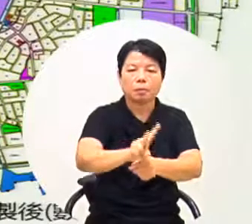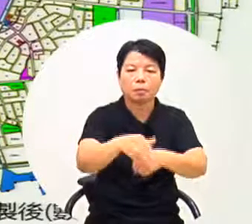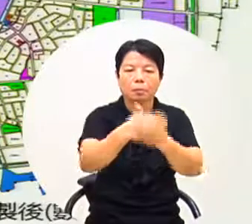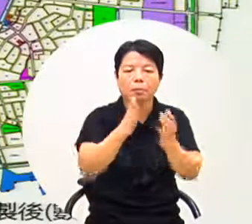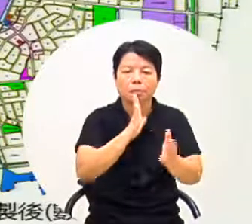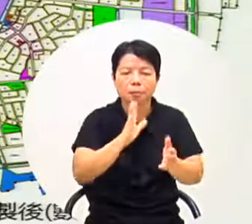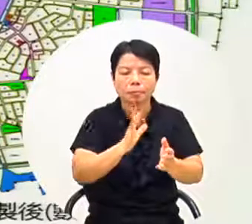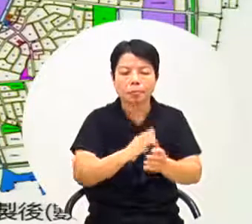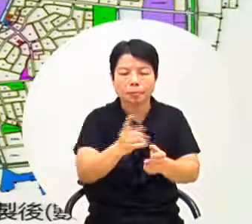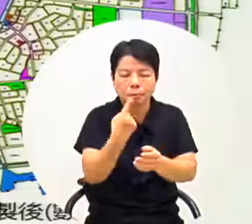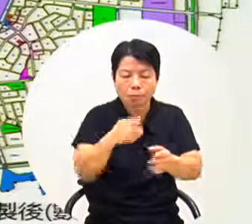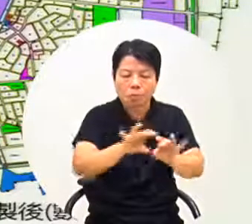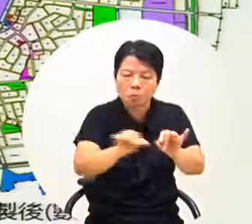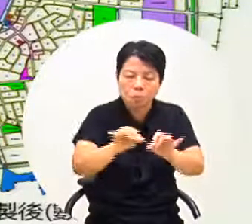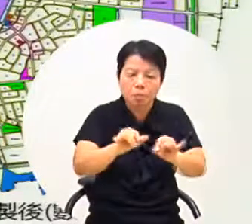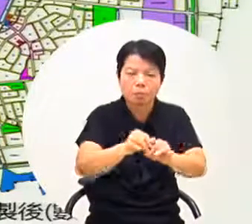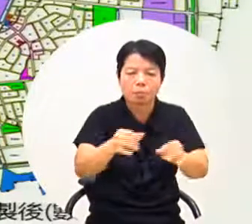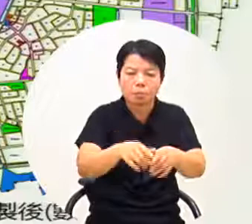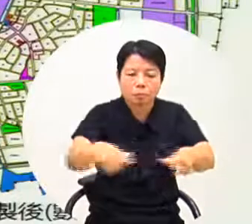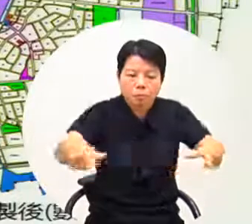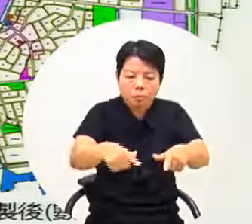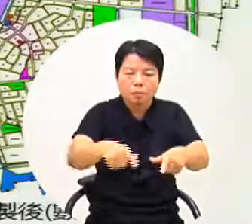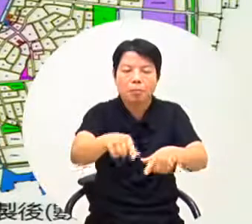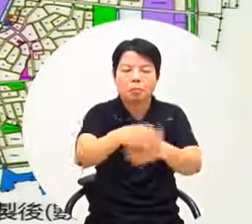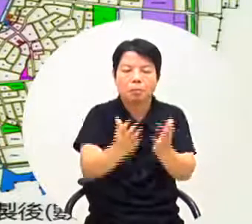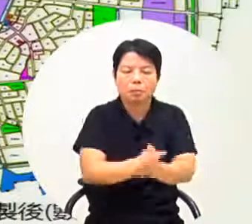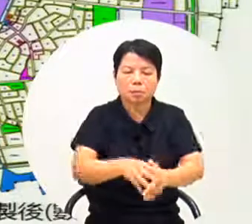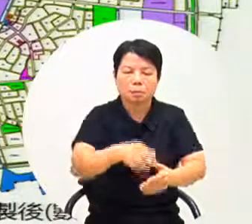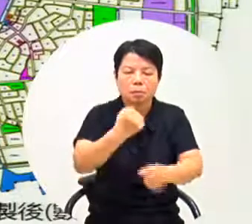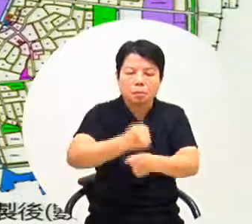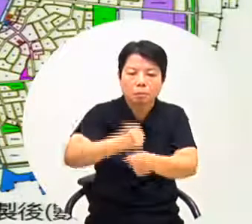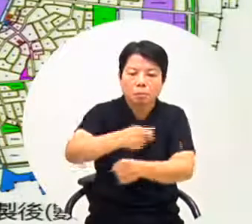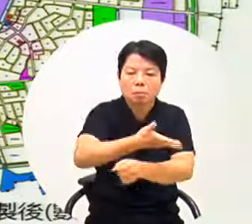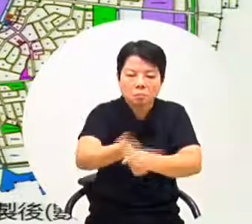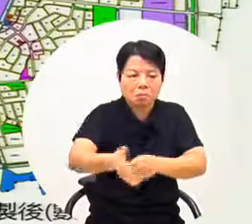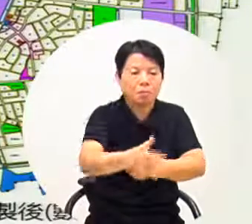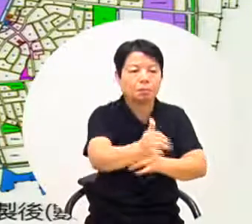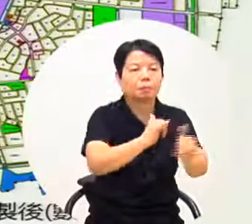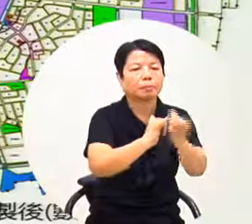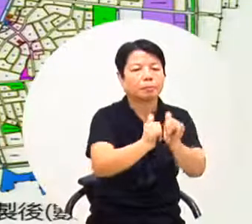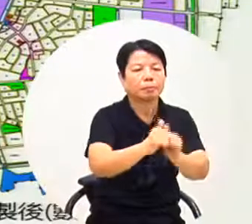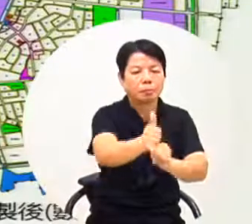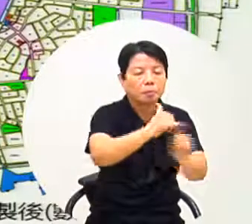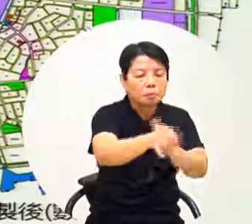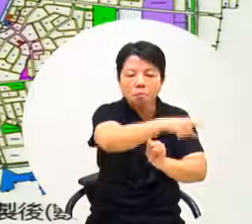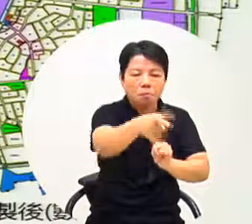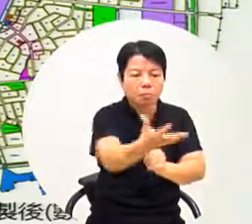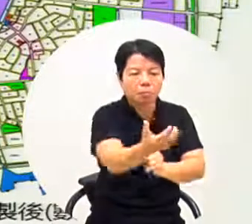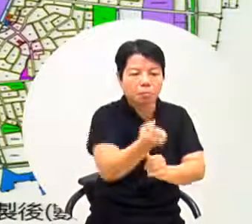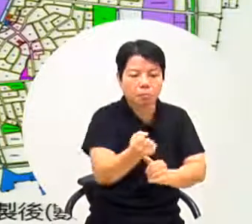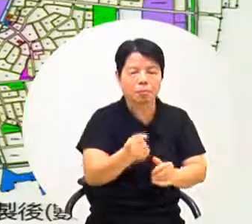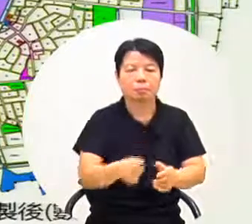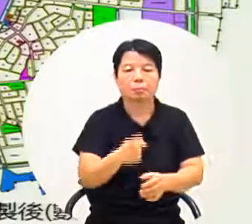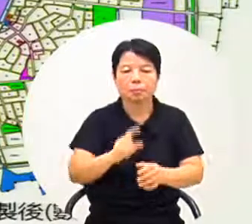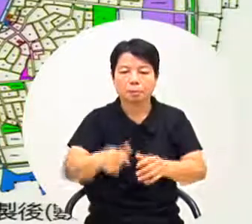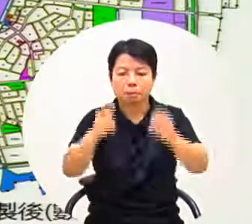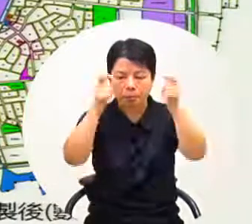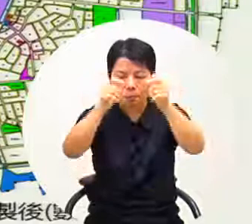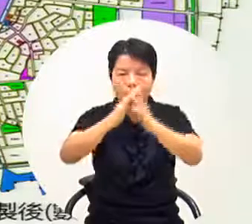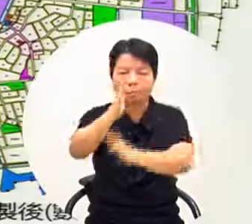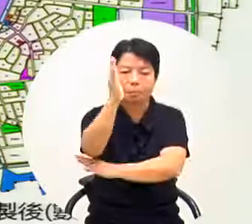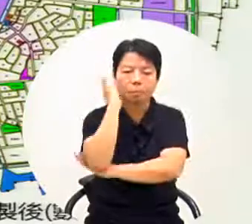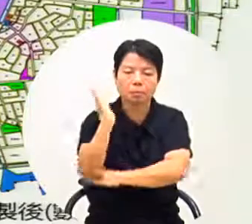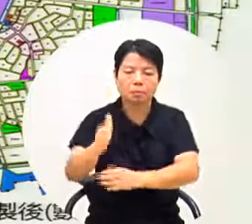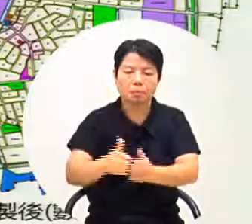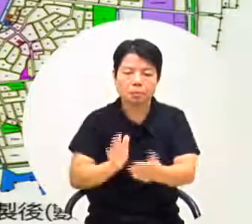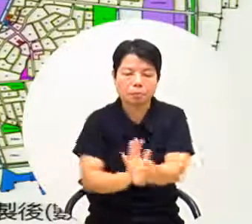为图纸伸缩造成执行的疑义，为了确保民众的权益，透过本次数值重置提升